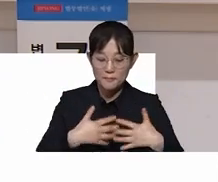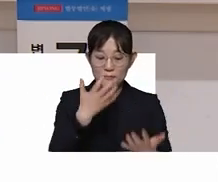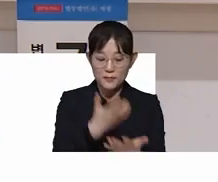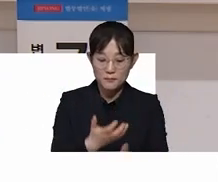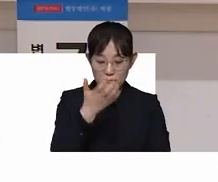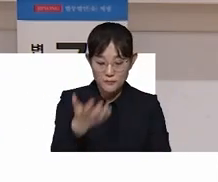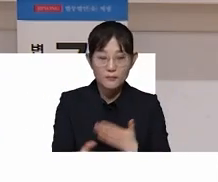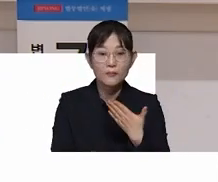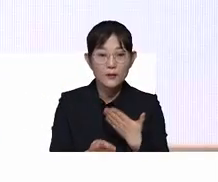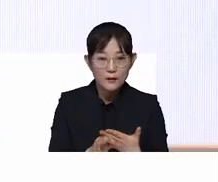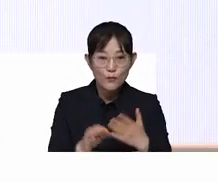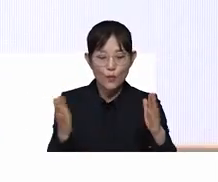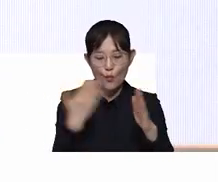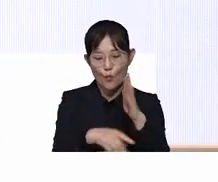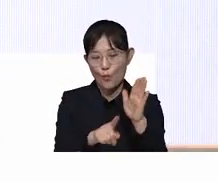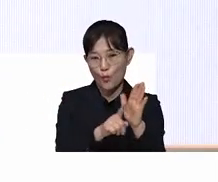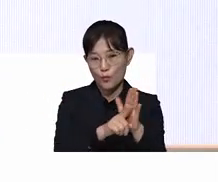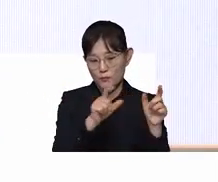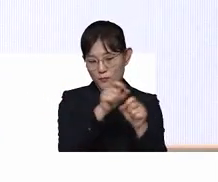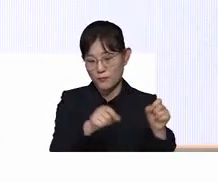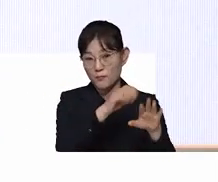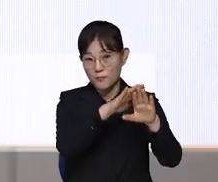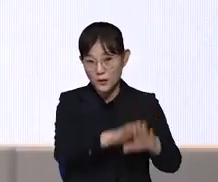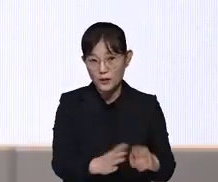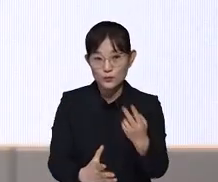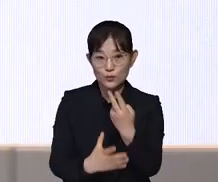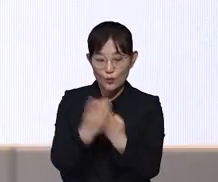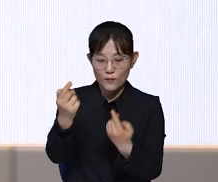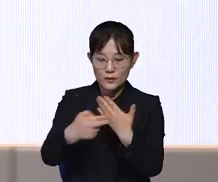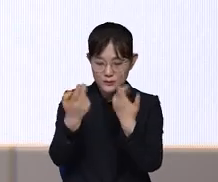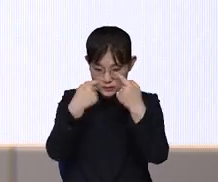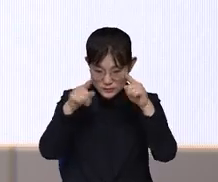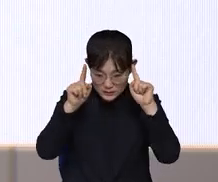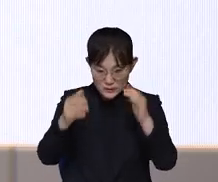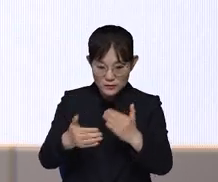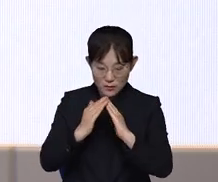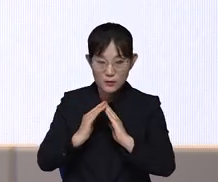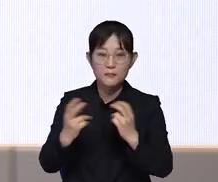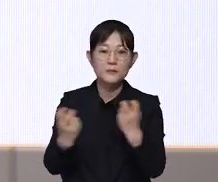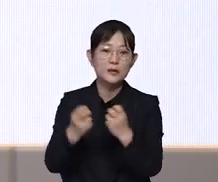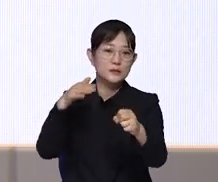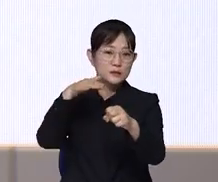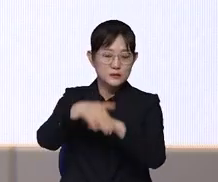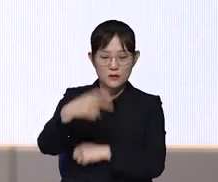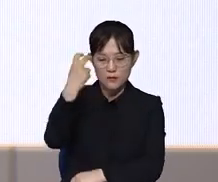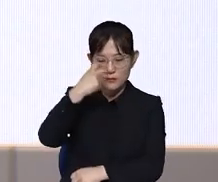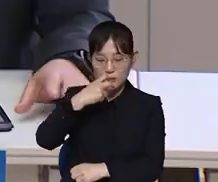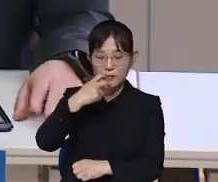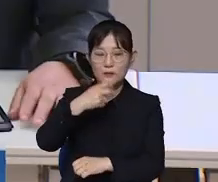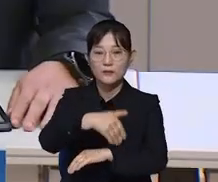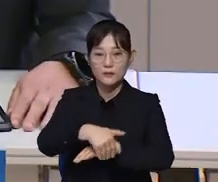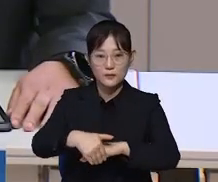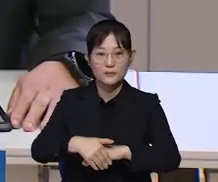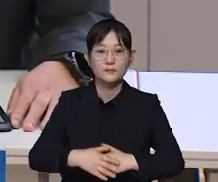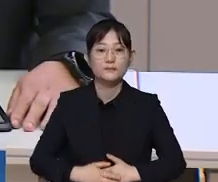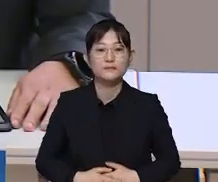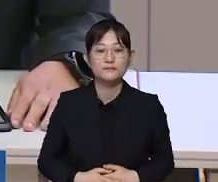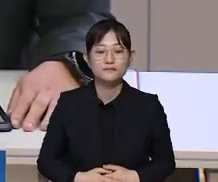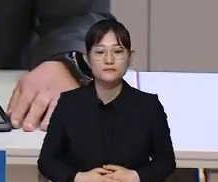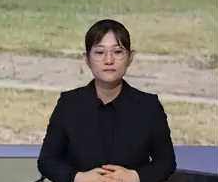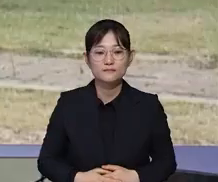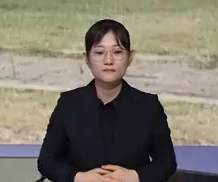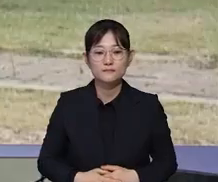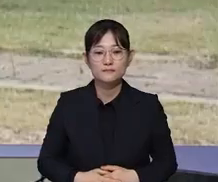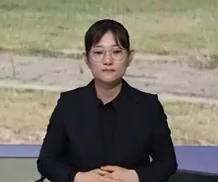제출하면 공모를 잠시 보류하고 통합의대 방식을 설립 방식 선정위원회에서 검토하기로 했습니다.